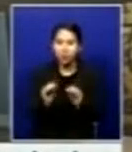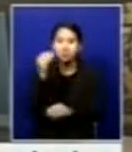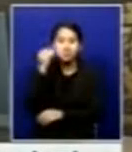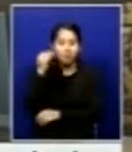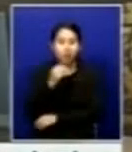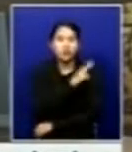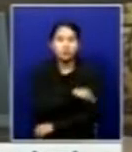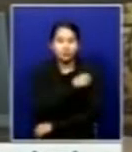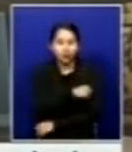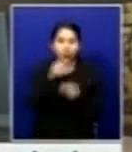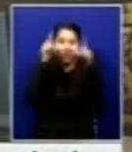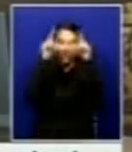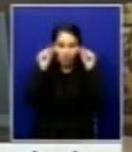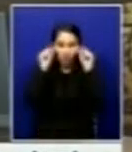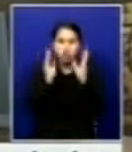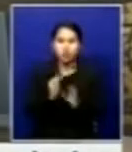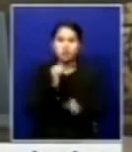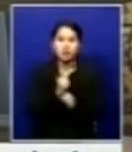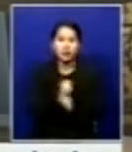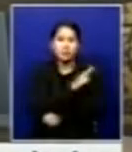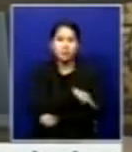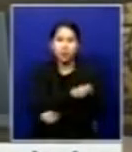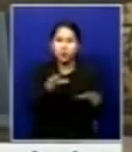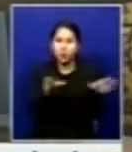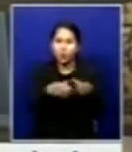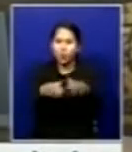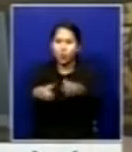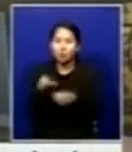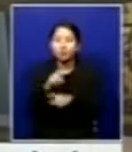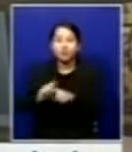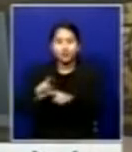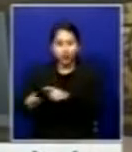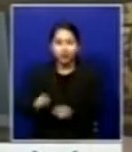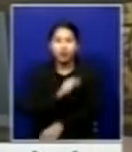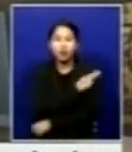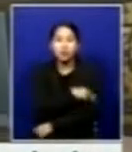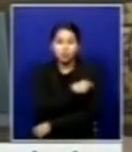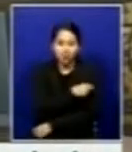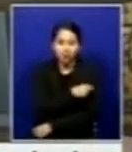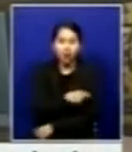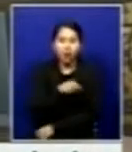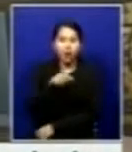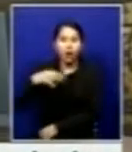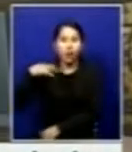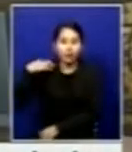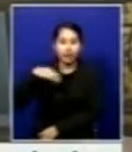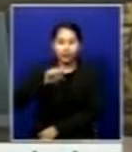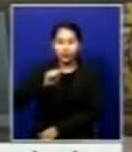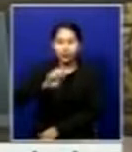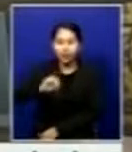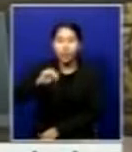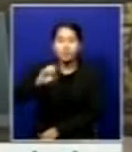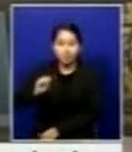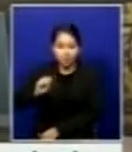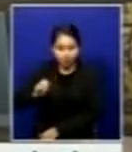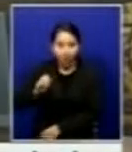อพยาบาลบุคลากรทางการแพทย์การสุขทุกกลุ่มหมออนามัยหรือรพ.สต.อสม.รวมเครือข่าย